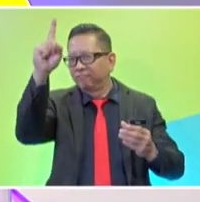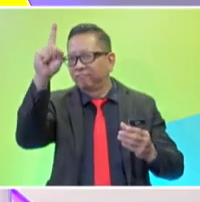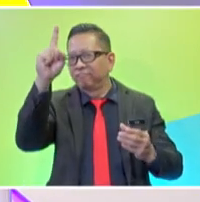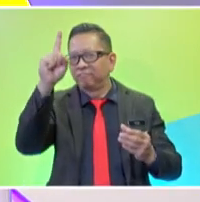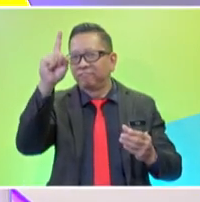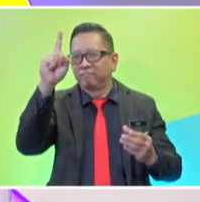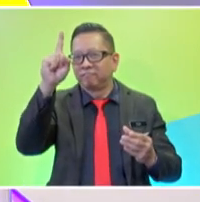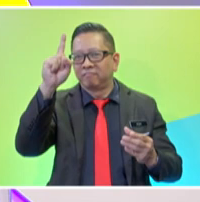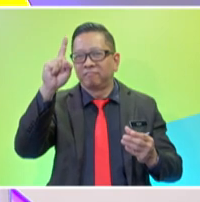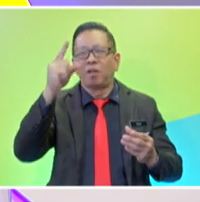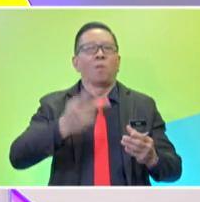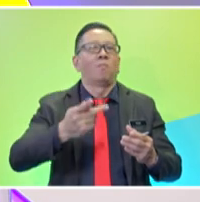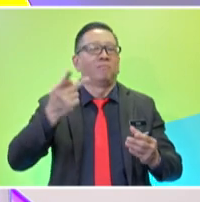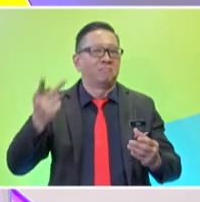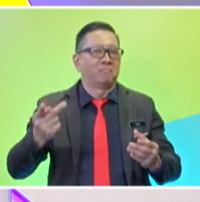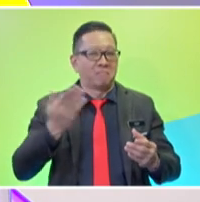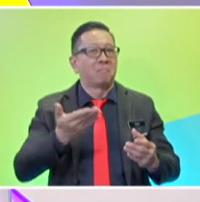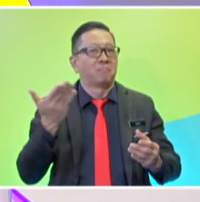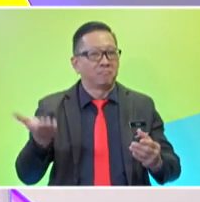produk ya